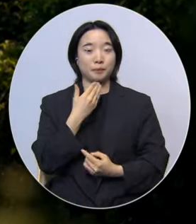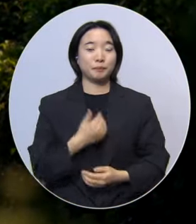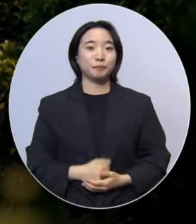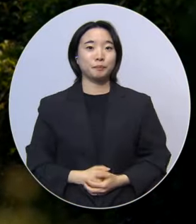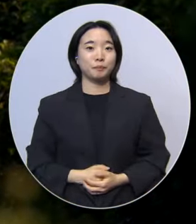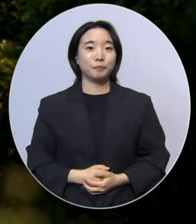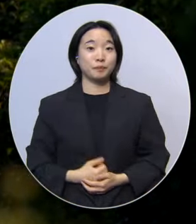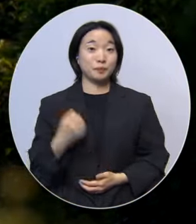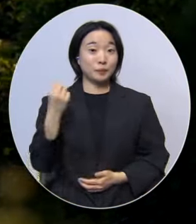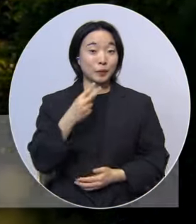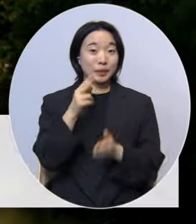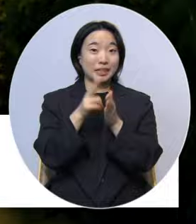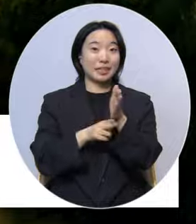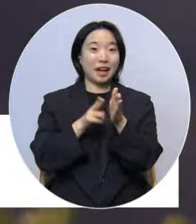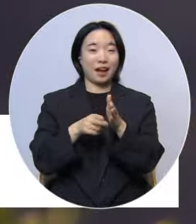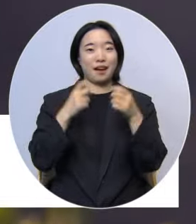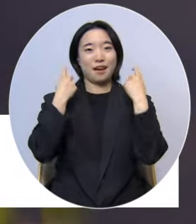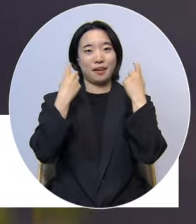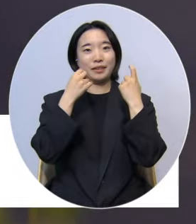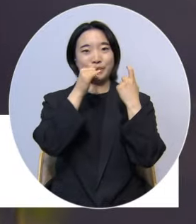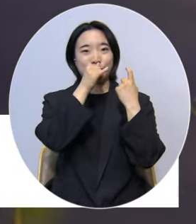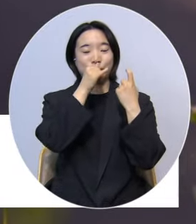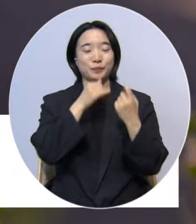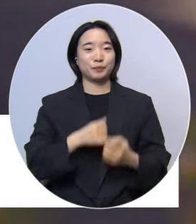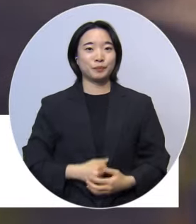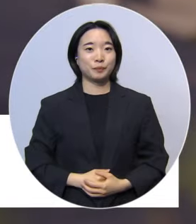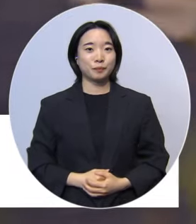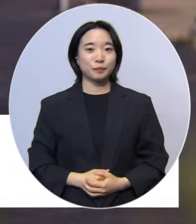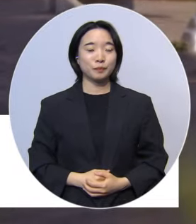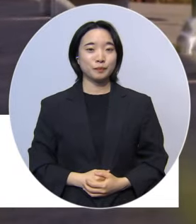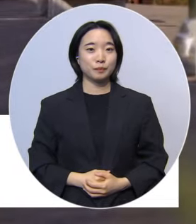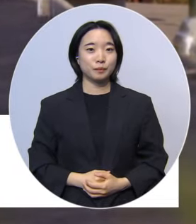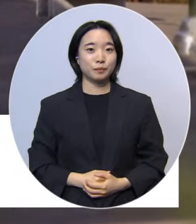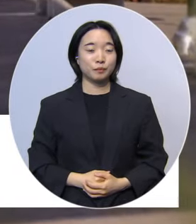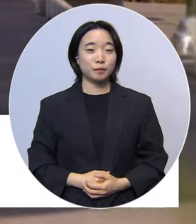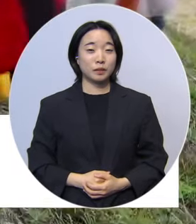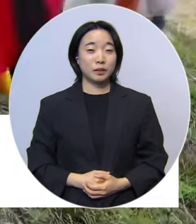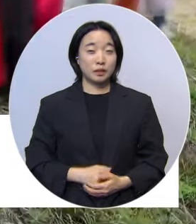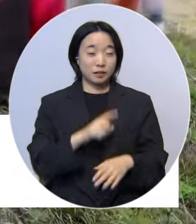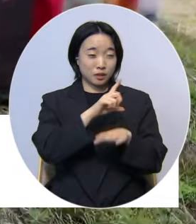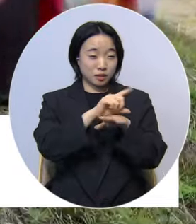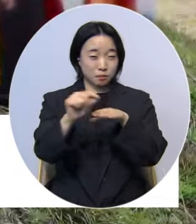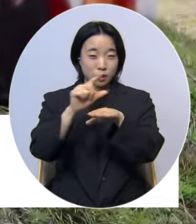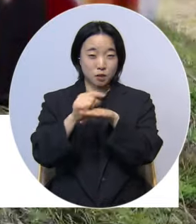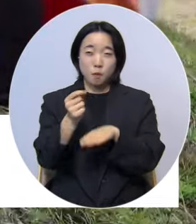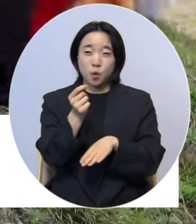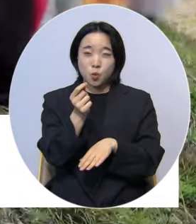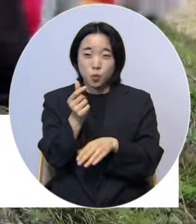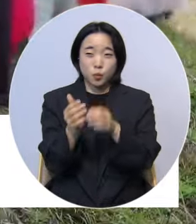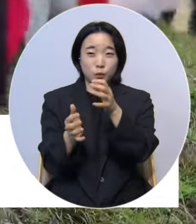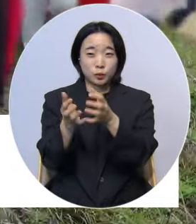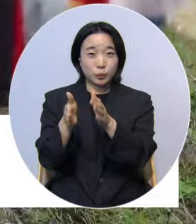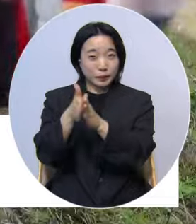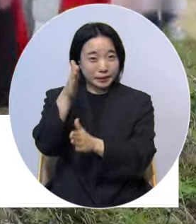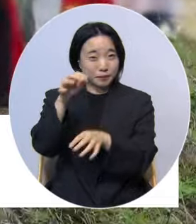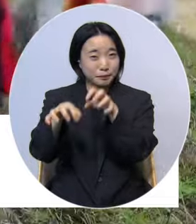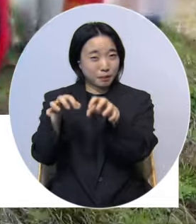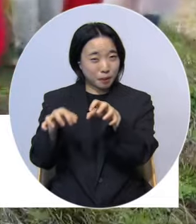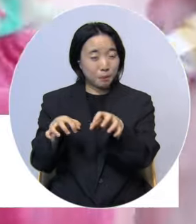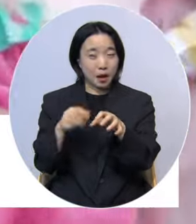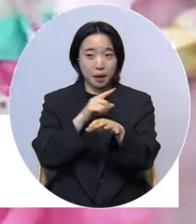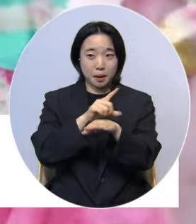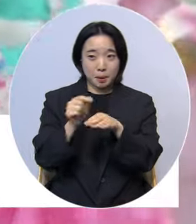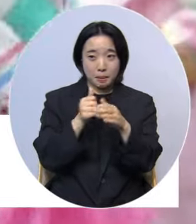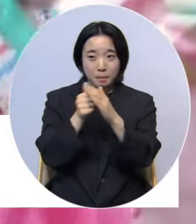24개 소도시를 둘러보는 기차여행 프로그램도 눈에 뜁니다 지역에 떠오르는 명소와 전통 문화 특산물